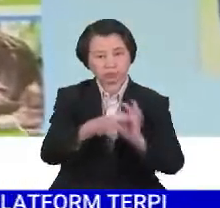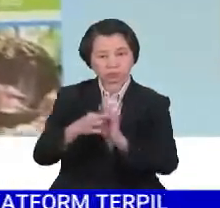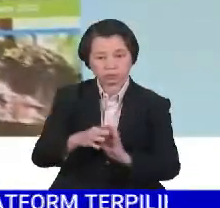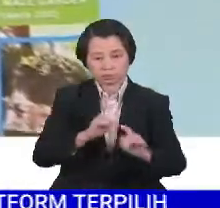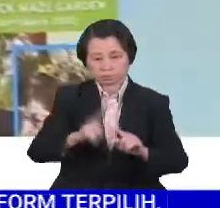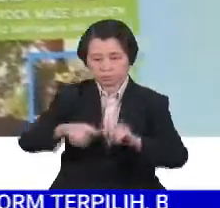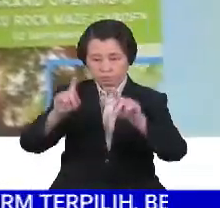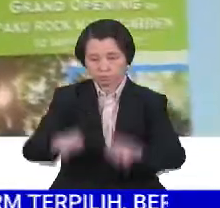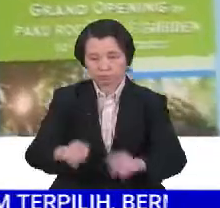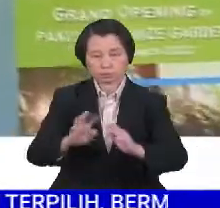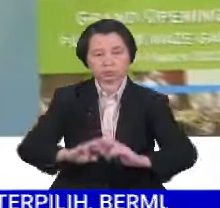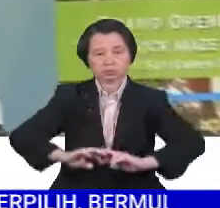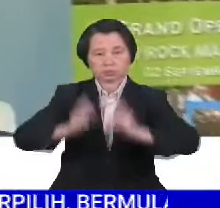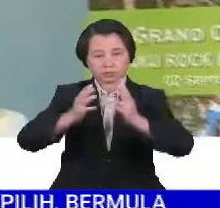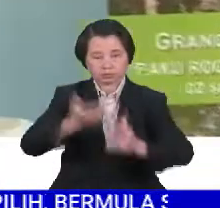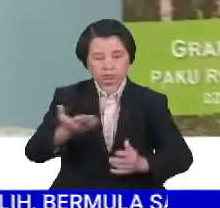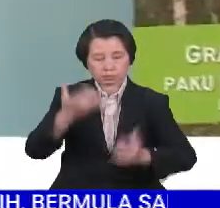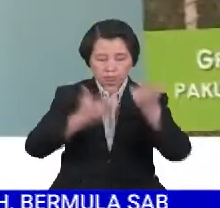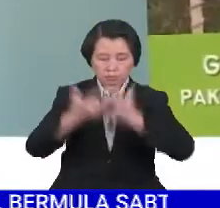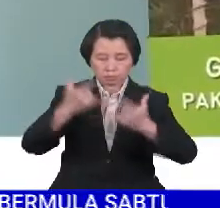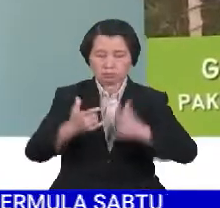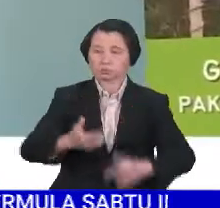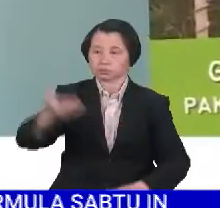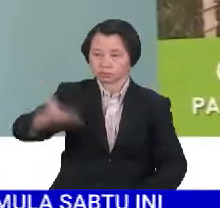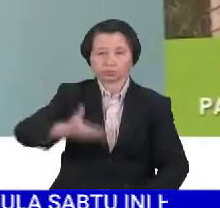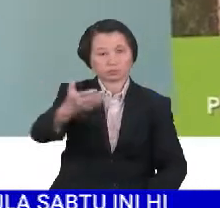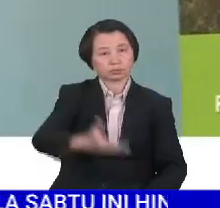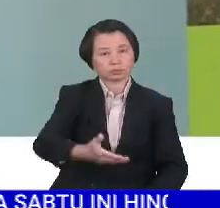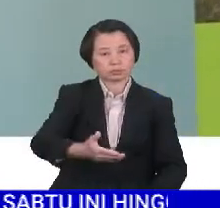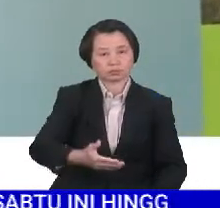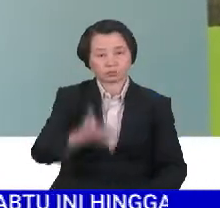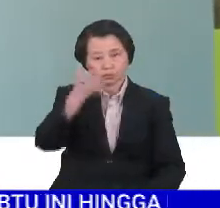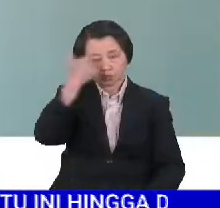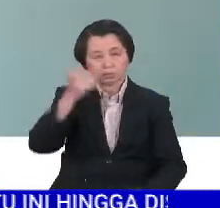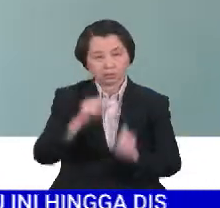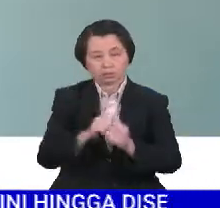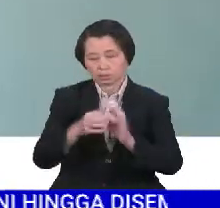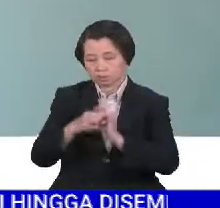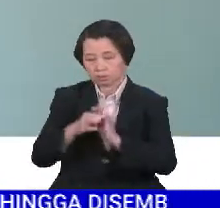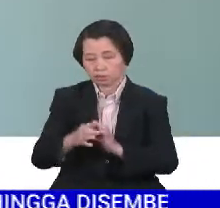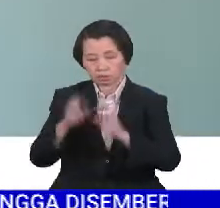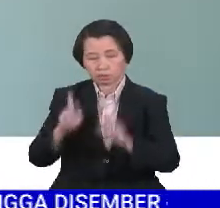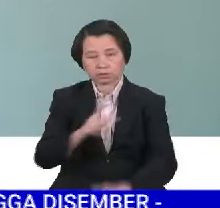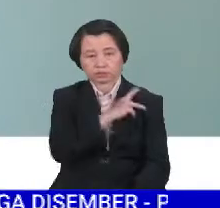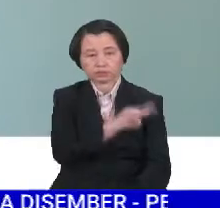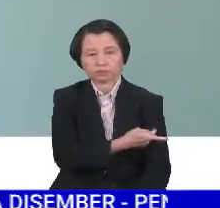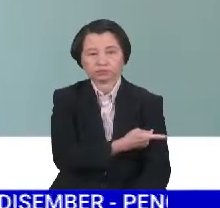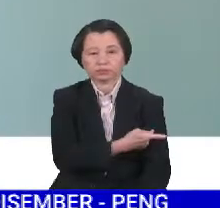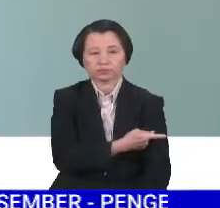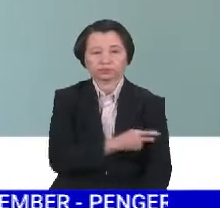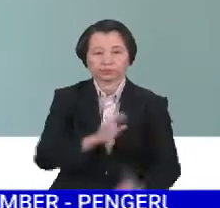PPH dalam membangunkan produk pelancongan tempat Anda dialu alukan ini karena dengan kerjasama pihak berkuasa tempatan